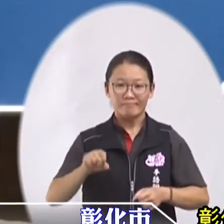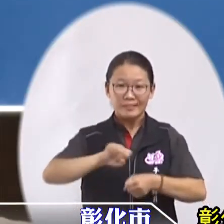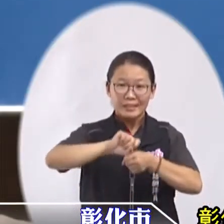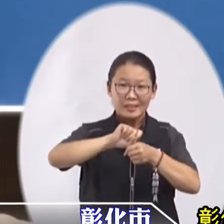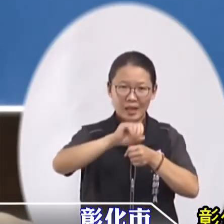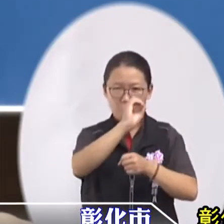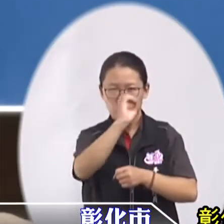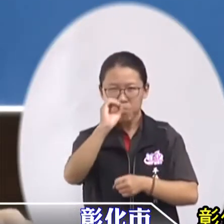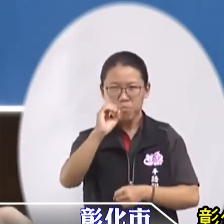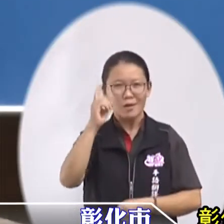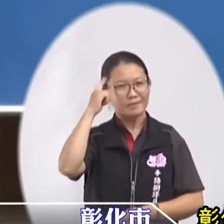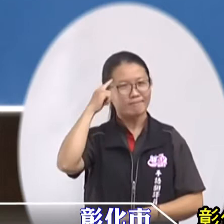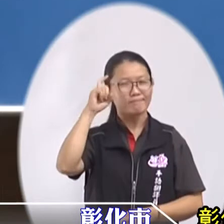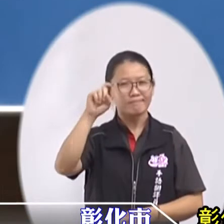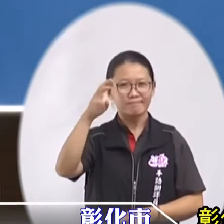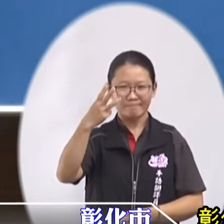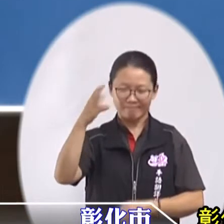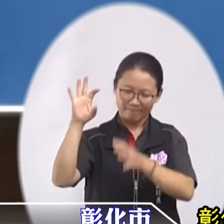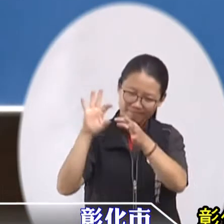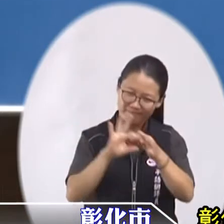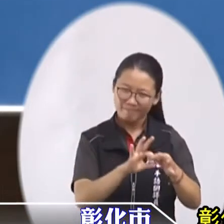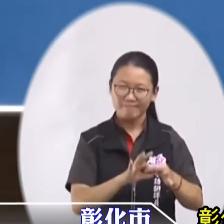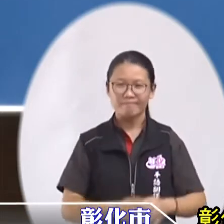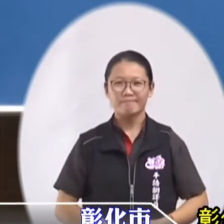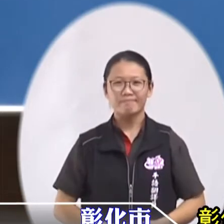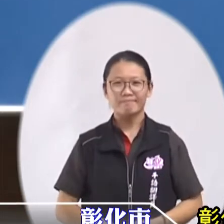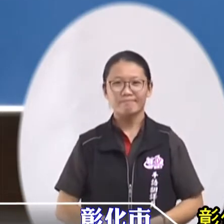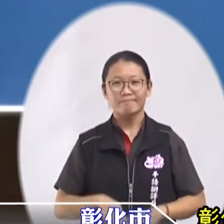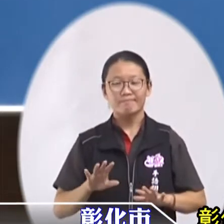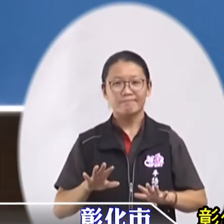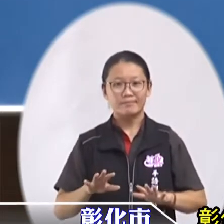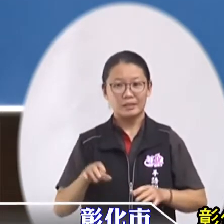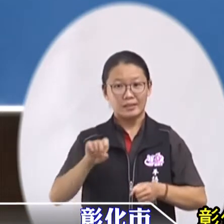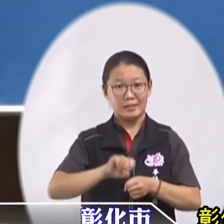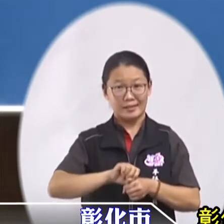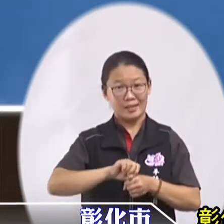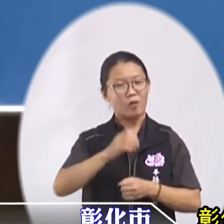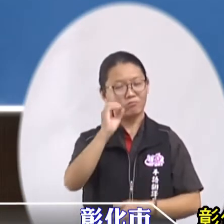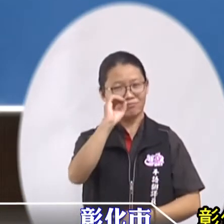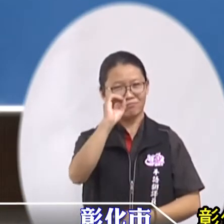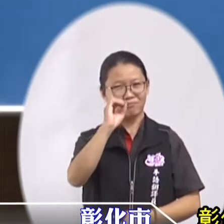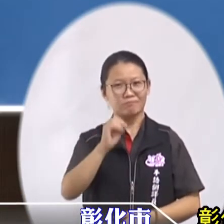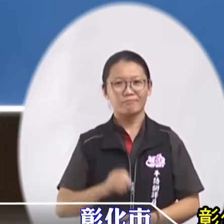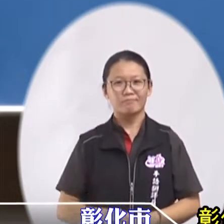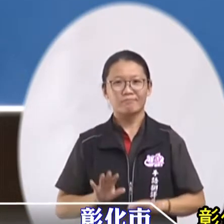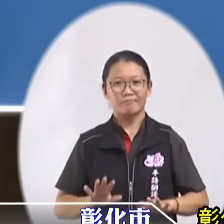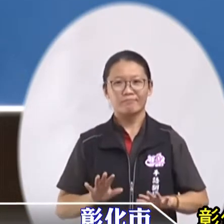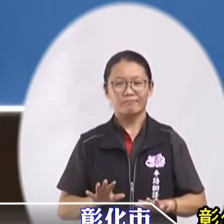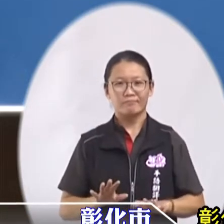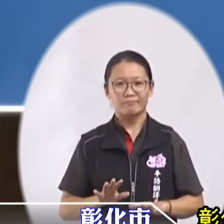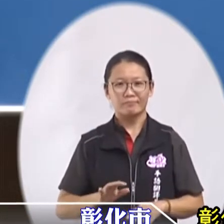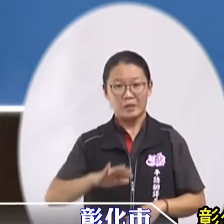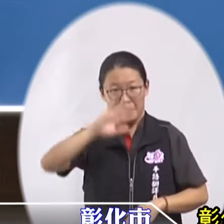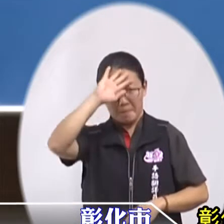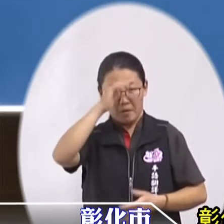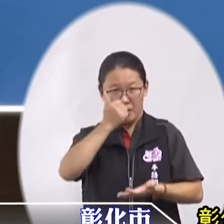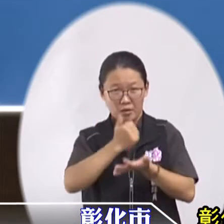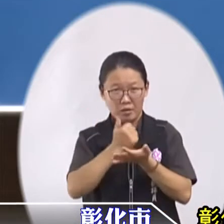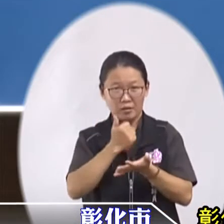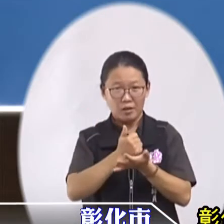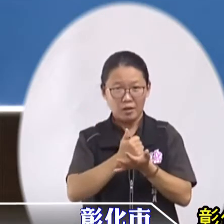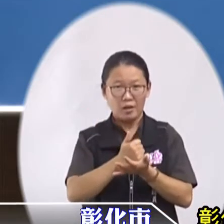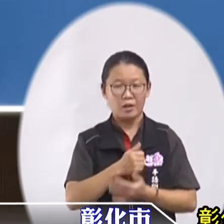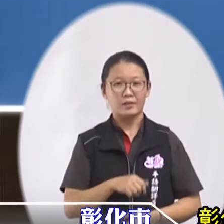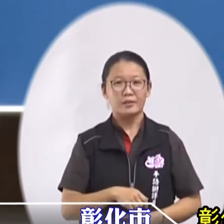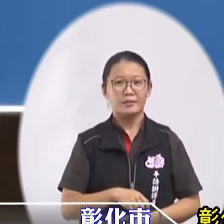搁破纪录了哈！来，咱第一，咱赶快哦，新增病例是零，所以咱确诊数还是维持在271人。那